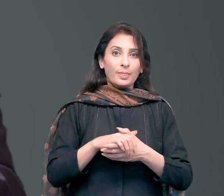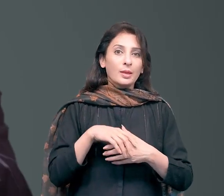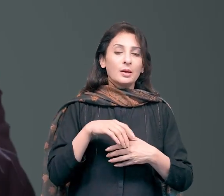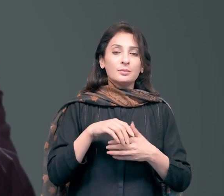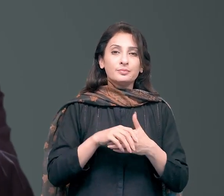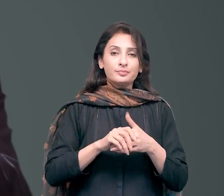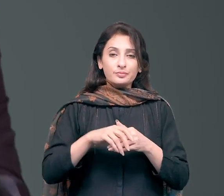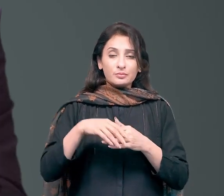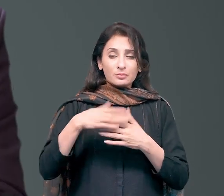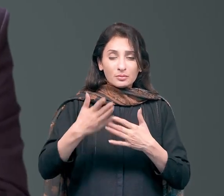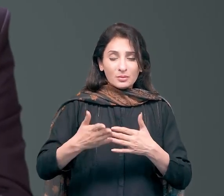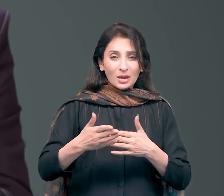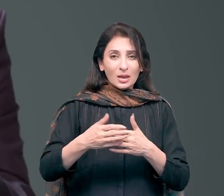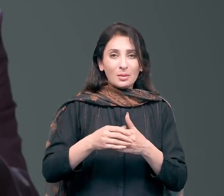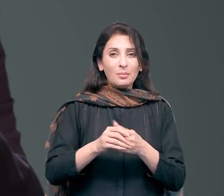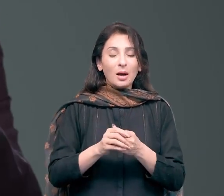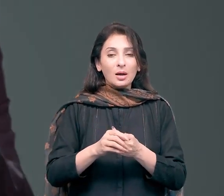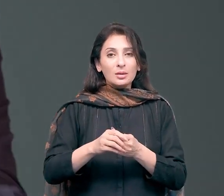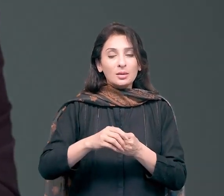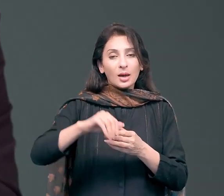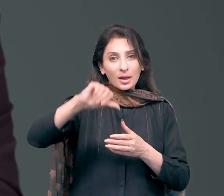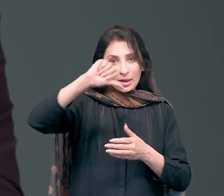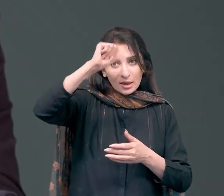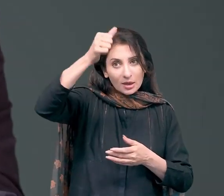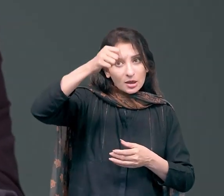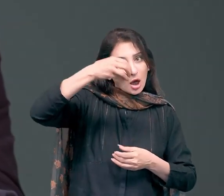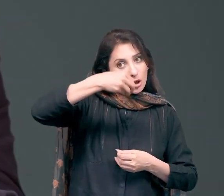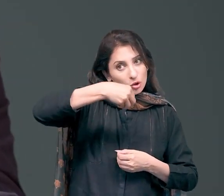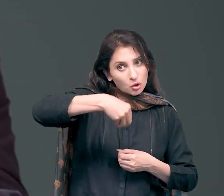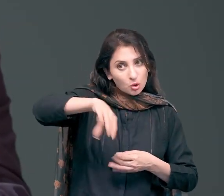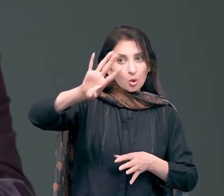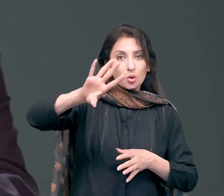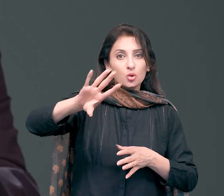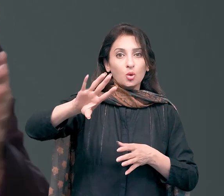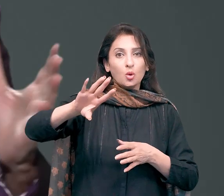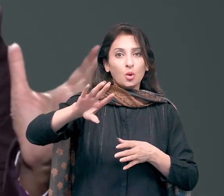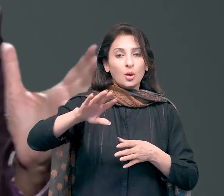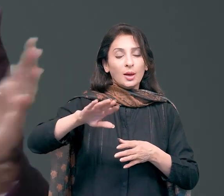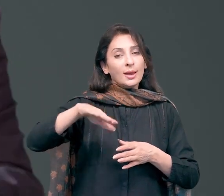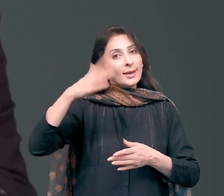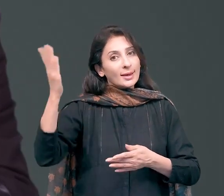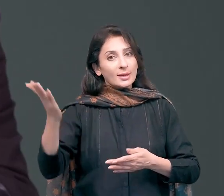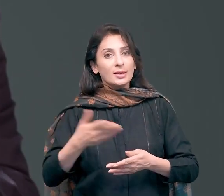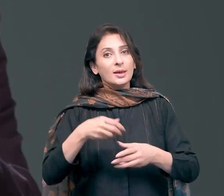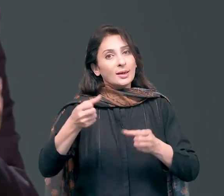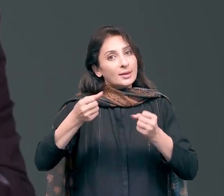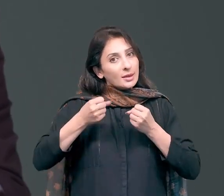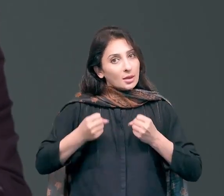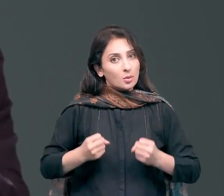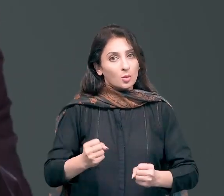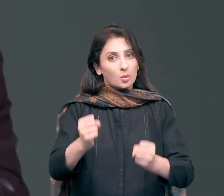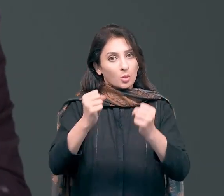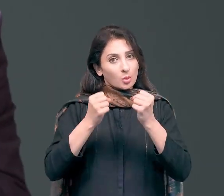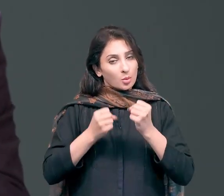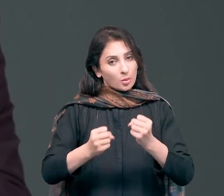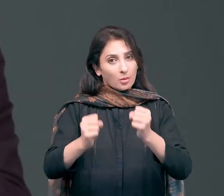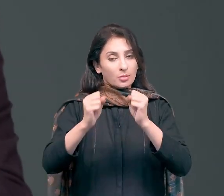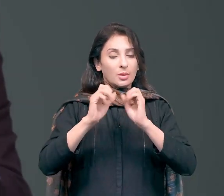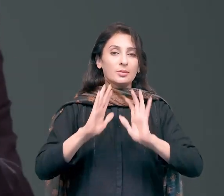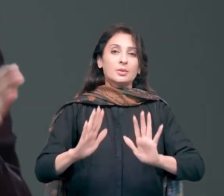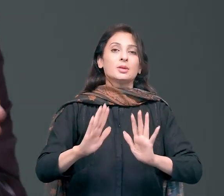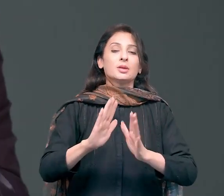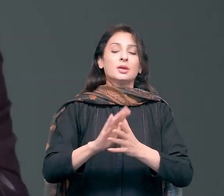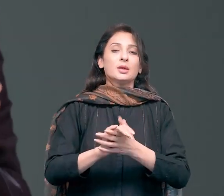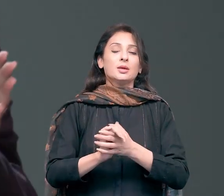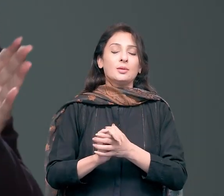بعد دوسری بڑی خطرناک ریوولٹ تھی، کیونکہ پورے ہندوستان کی مشینری، حکومتی مشینری